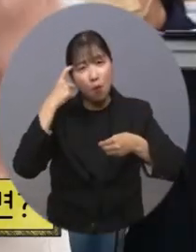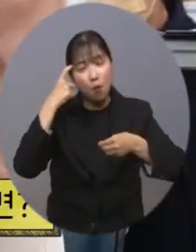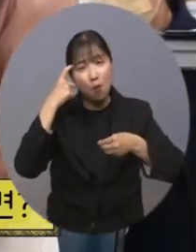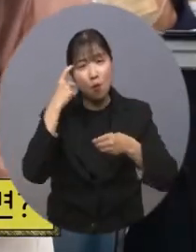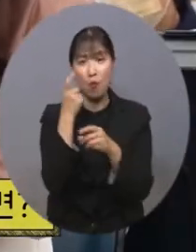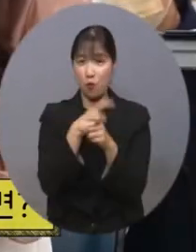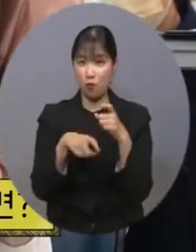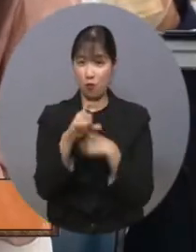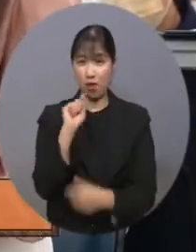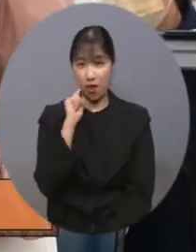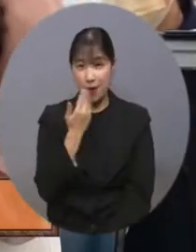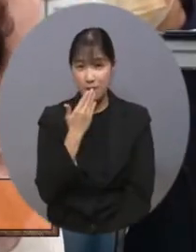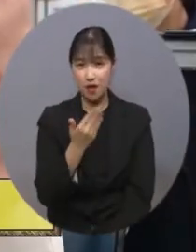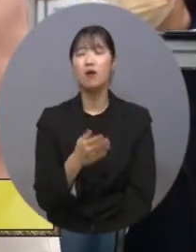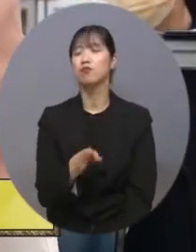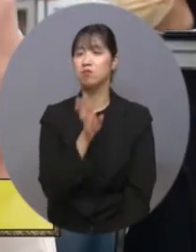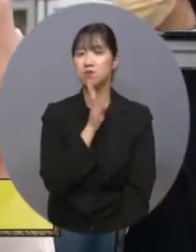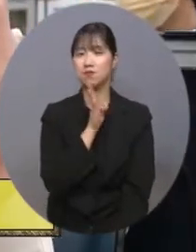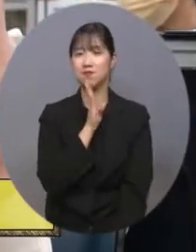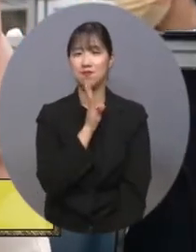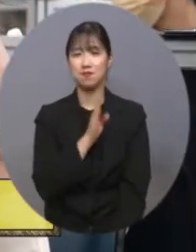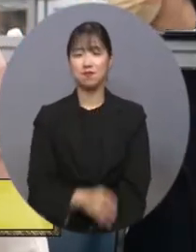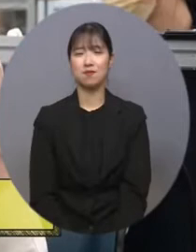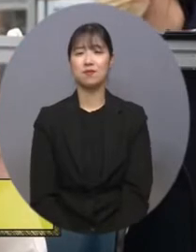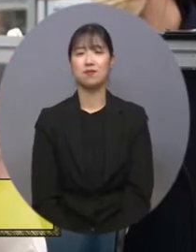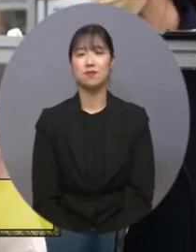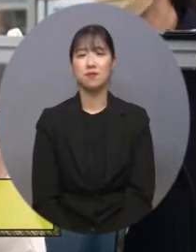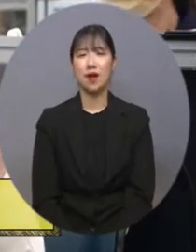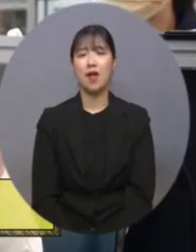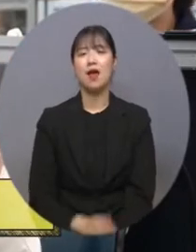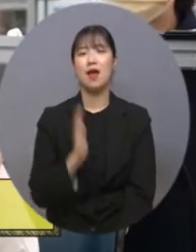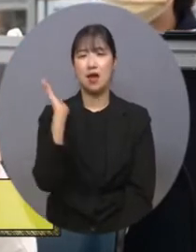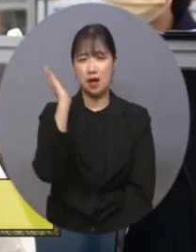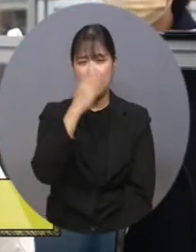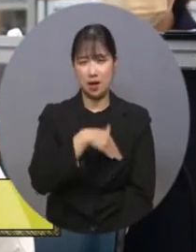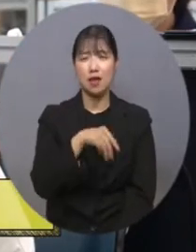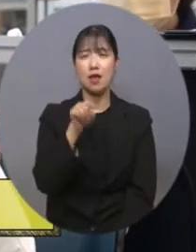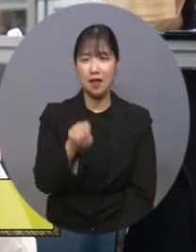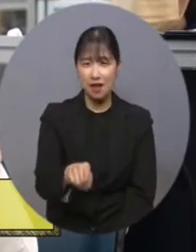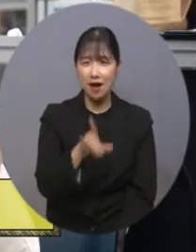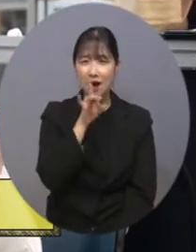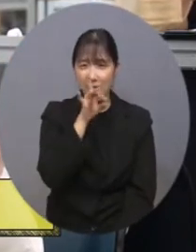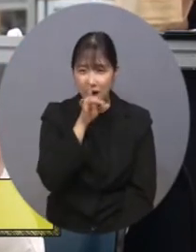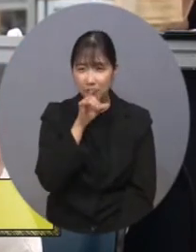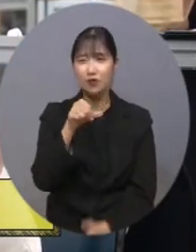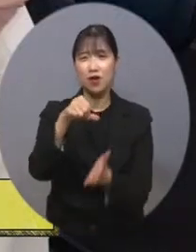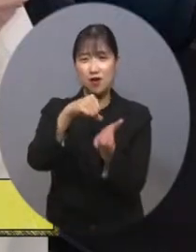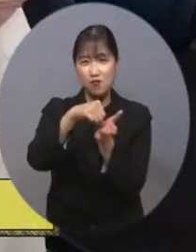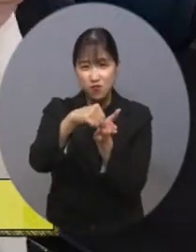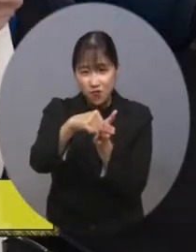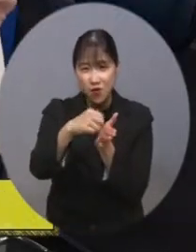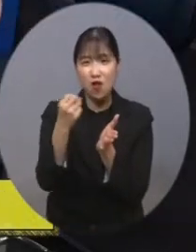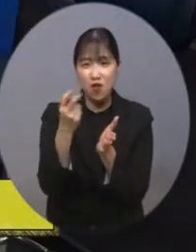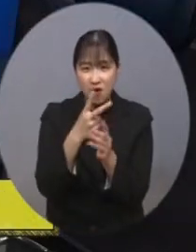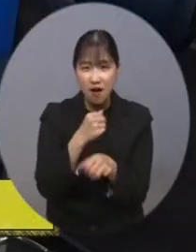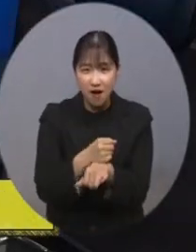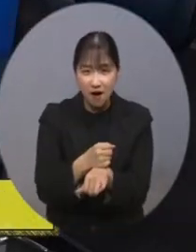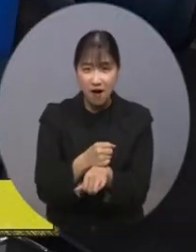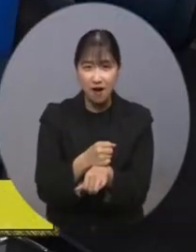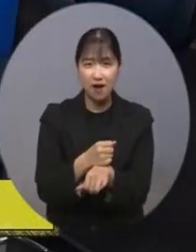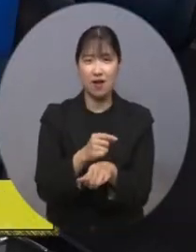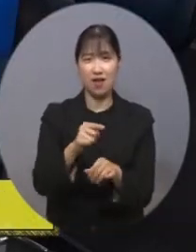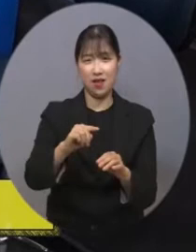더 예쁘게 되나요, 그러면? 아. 그리고 여기를 가운데다가 하고, 그리고